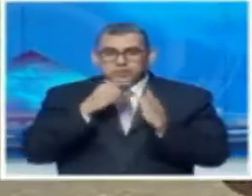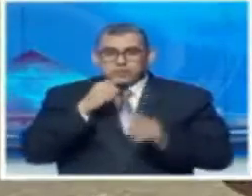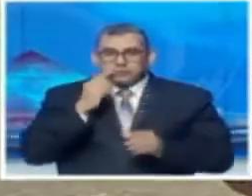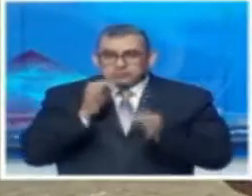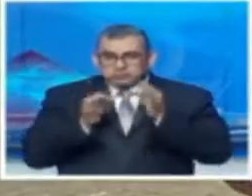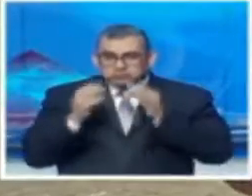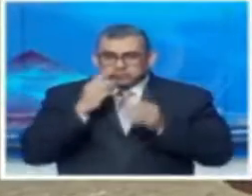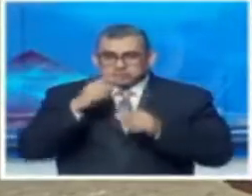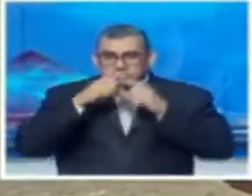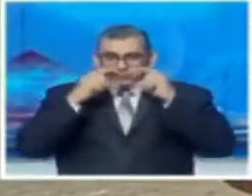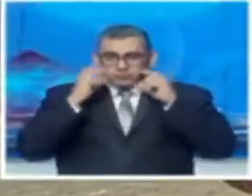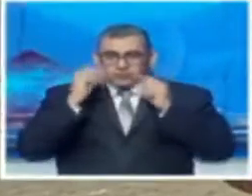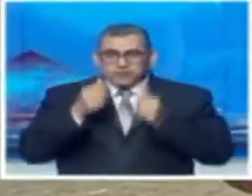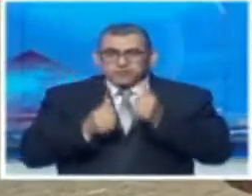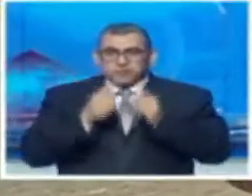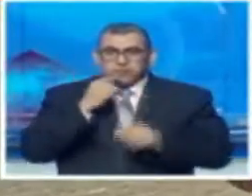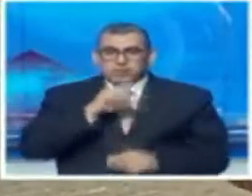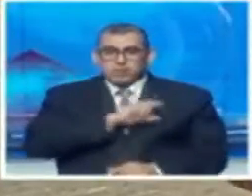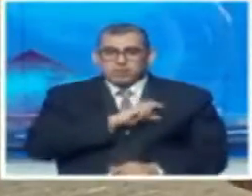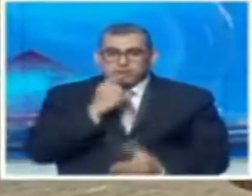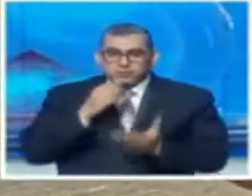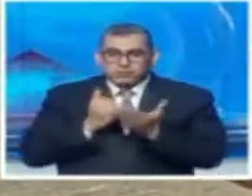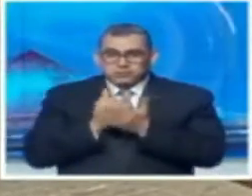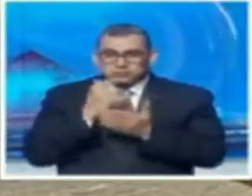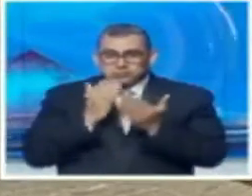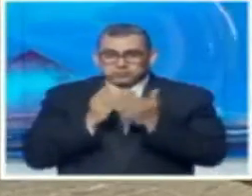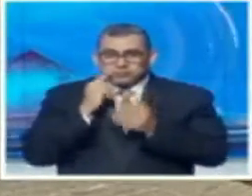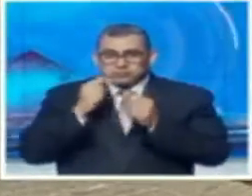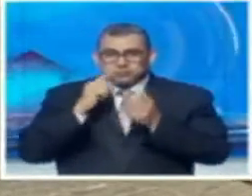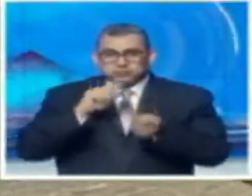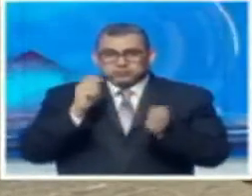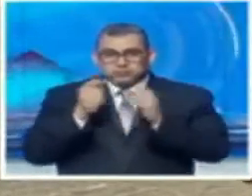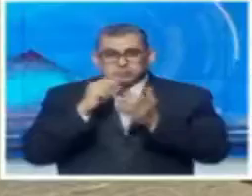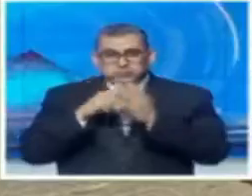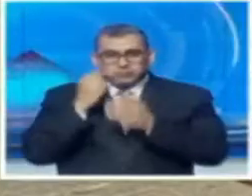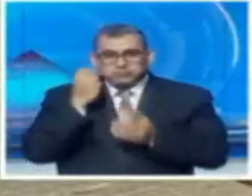العامة مادتي الجبر والهندسة الفراغية، وسط تباين